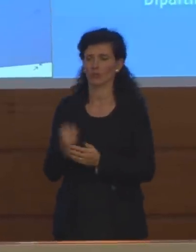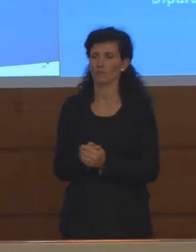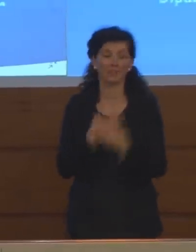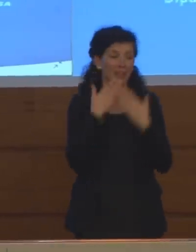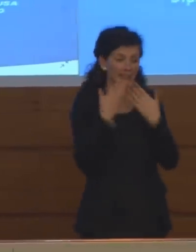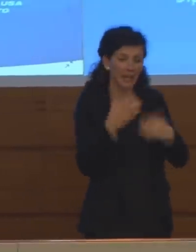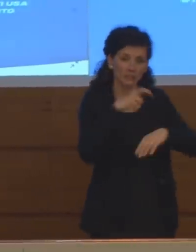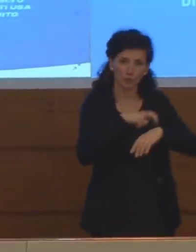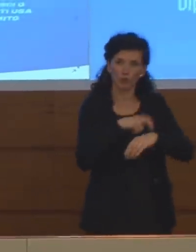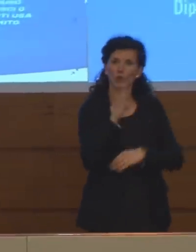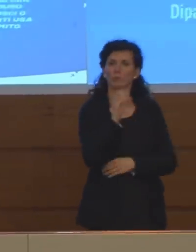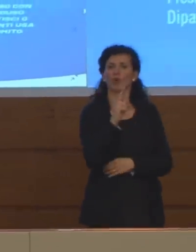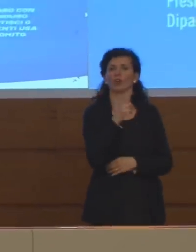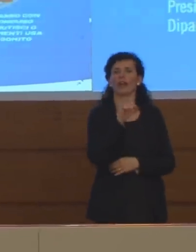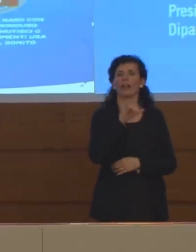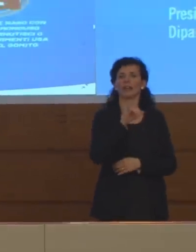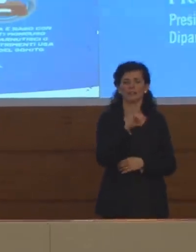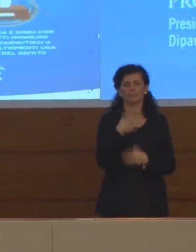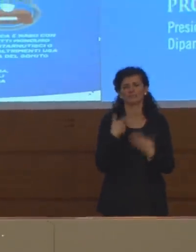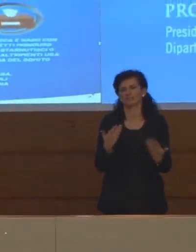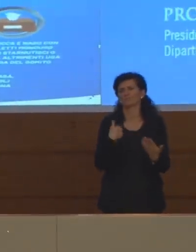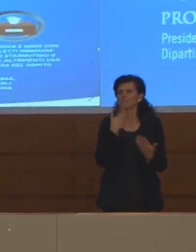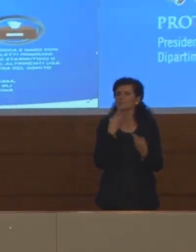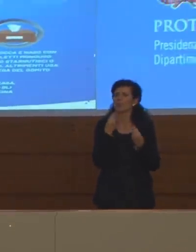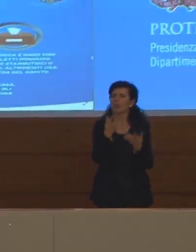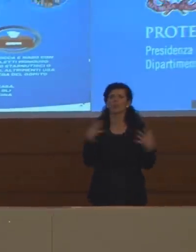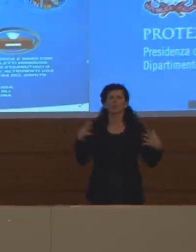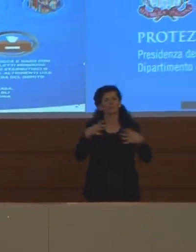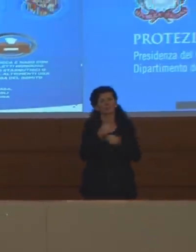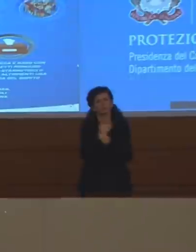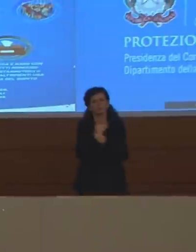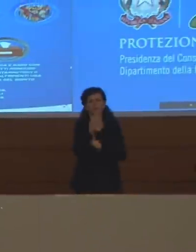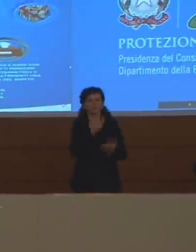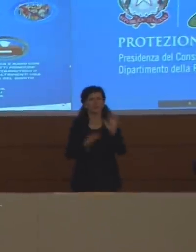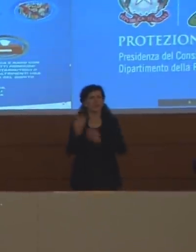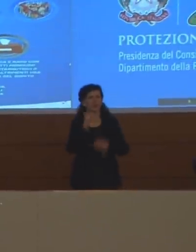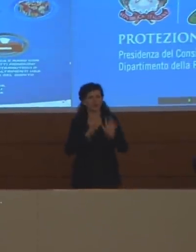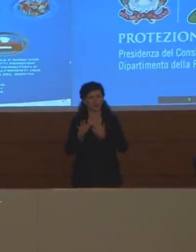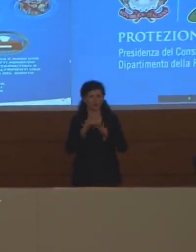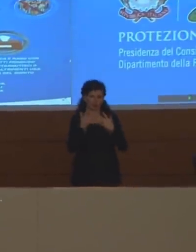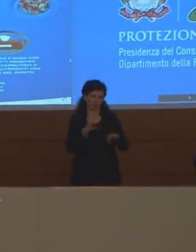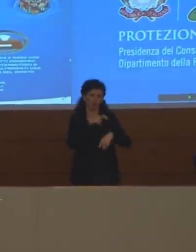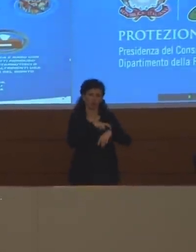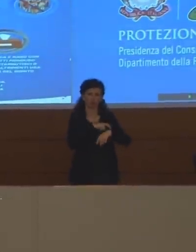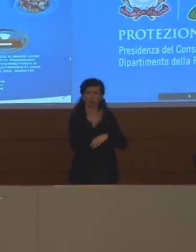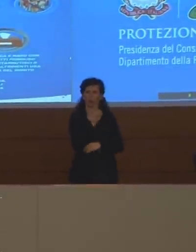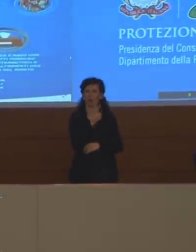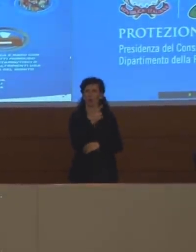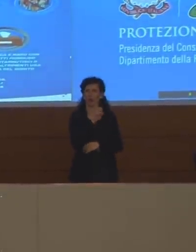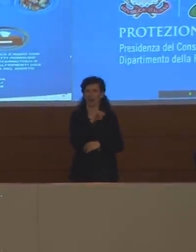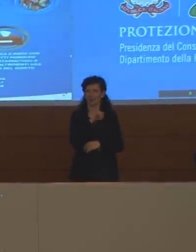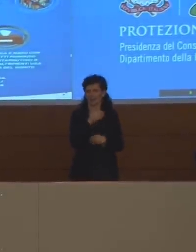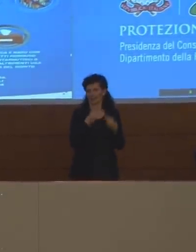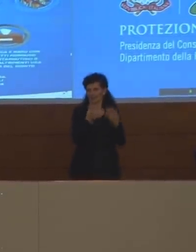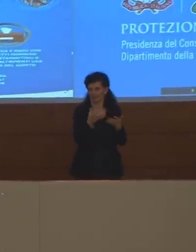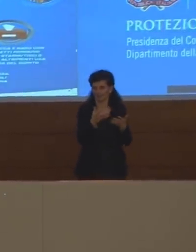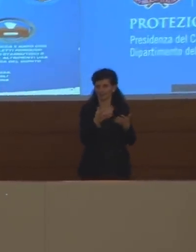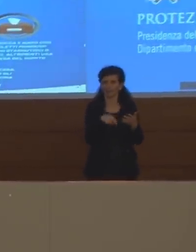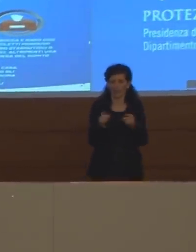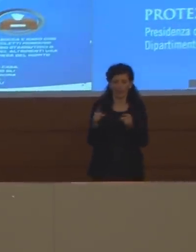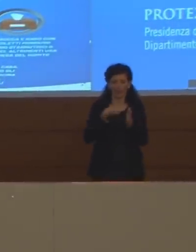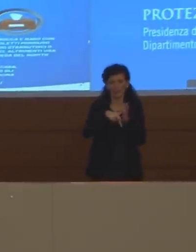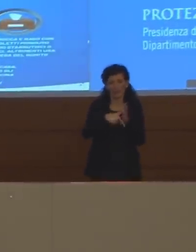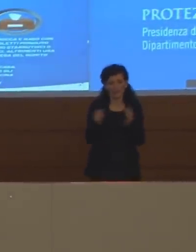Dottor Borrelli. Giusto una breve sintesi dei dati che lei ha fornito e un inquadramento, diciamo, su un periodo